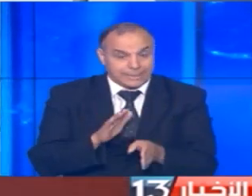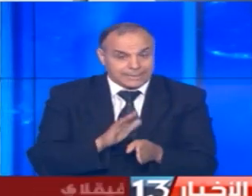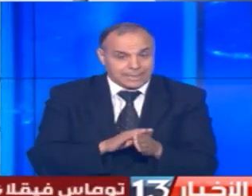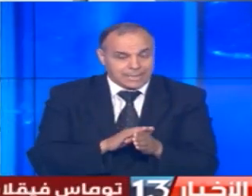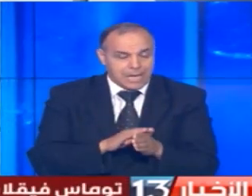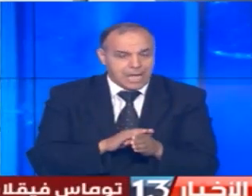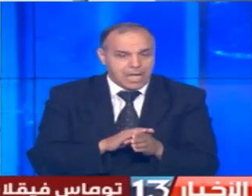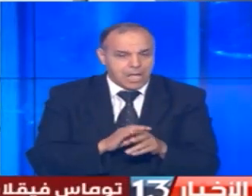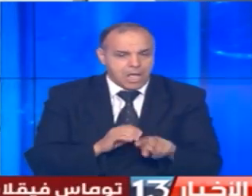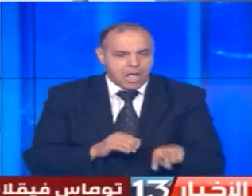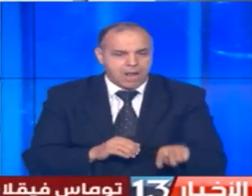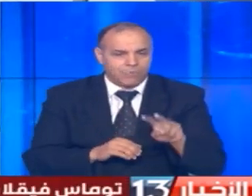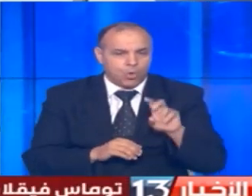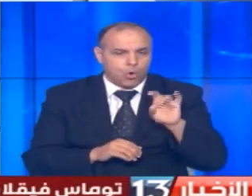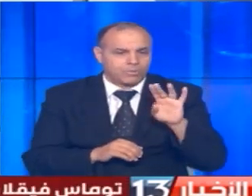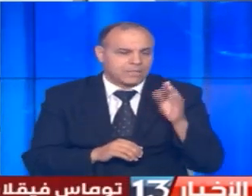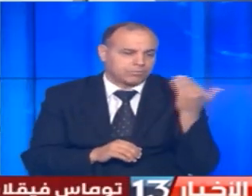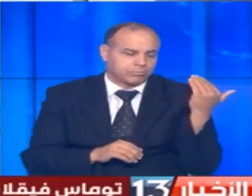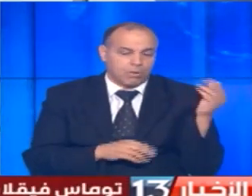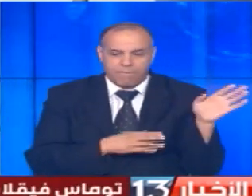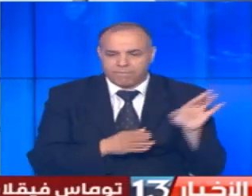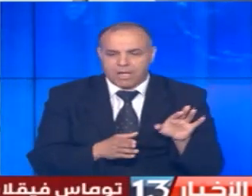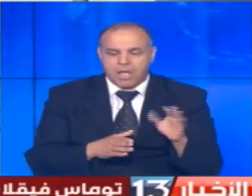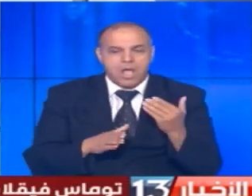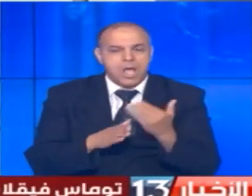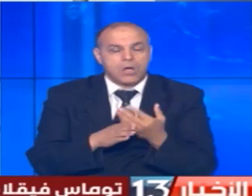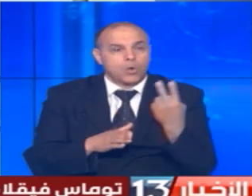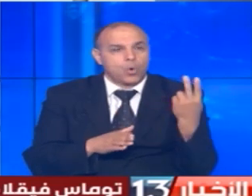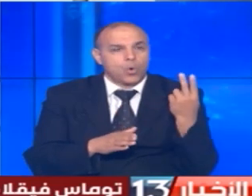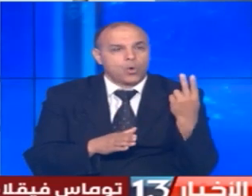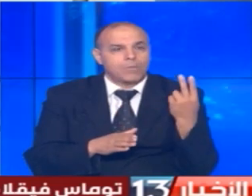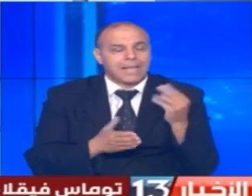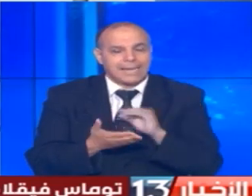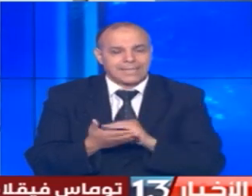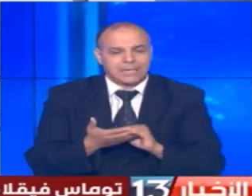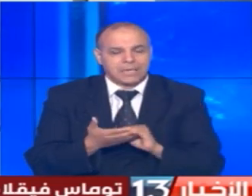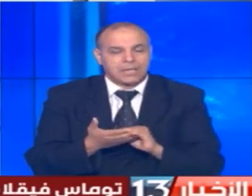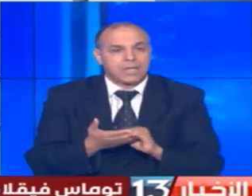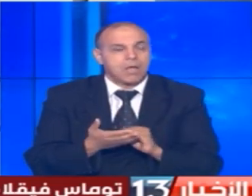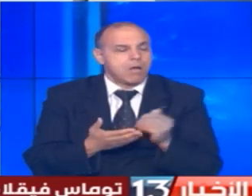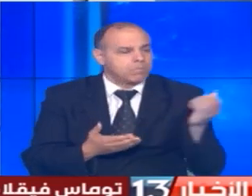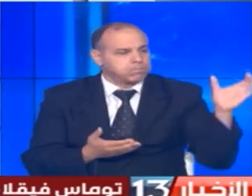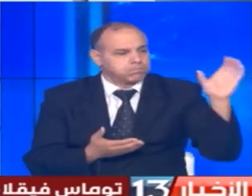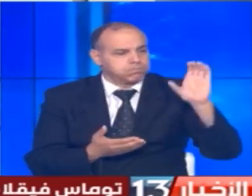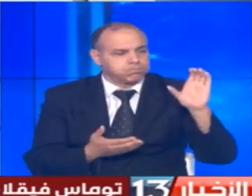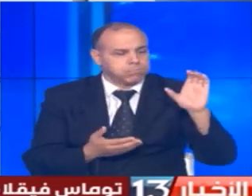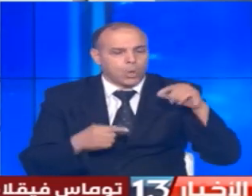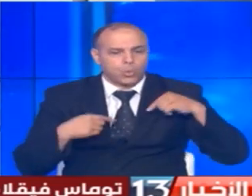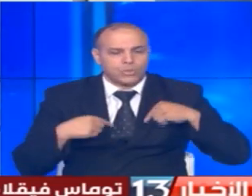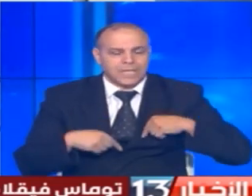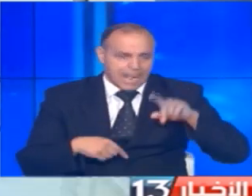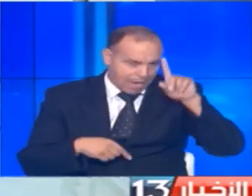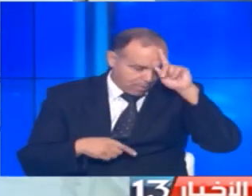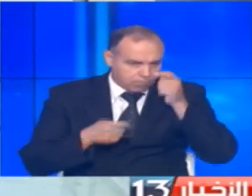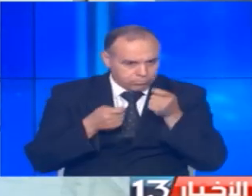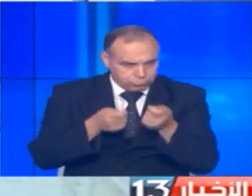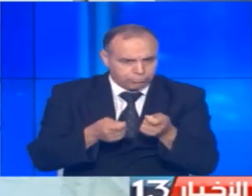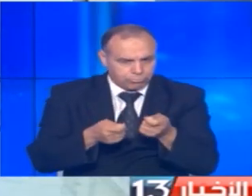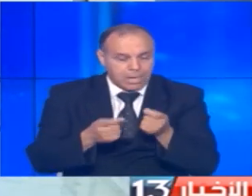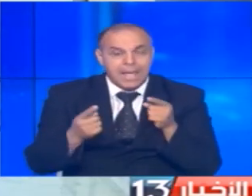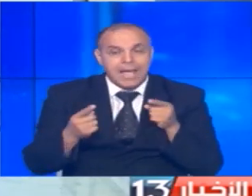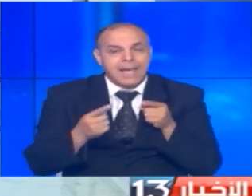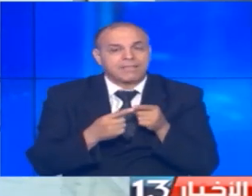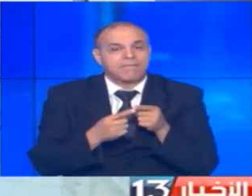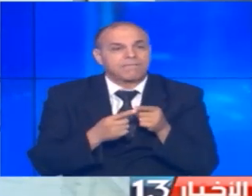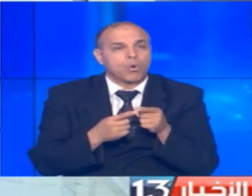سنة 2015 بالمدرسة العليا للإدارة، ممول من قبل الحكومة الألمانية، يهدف